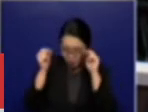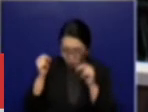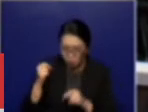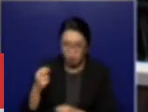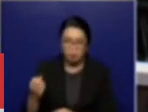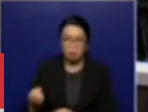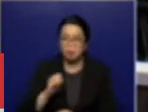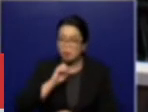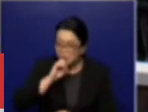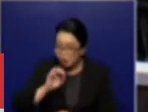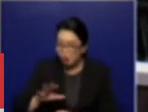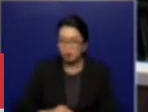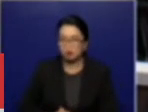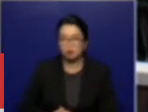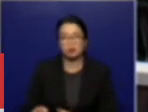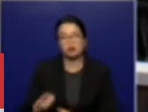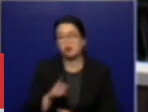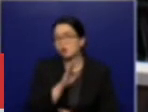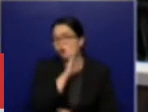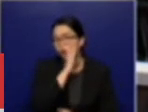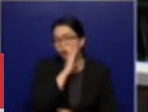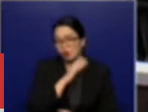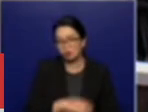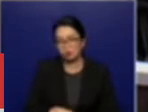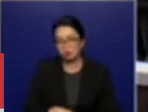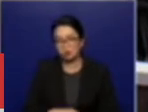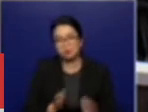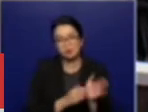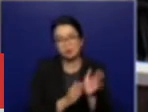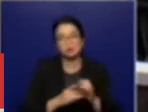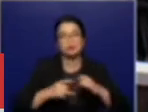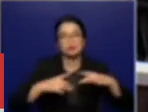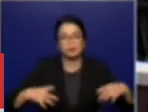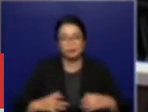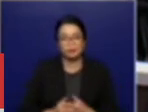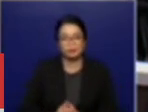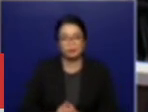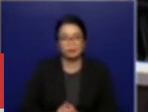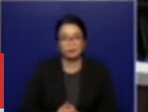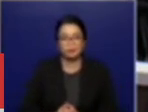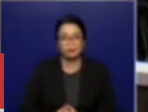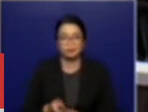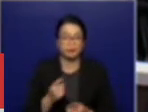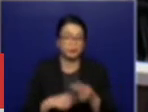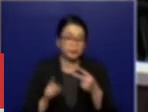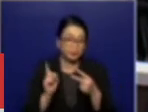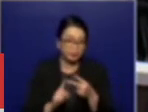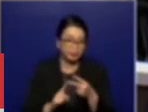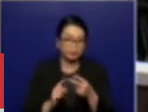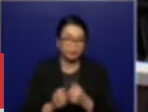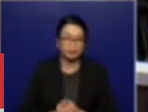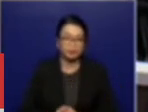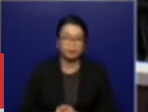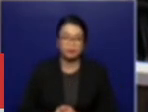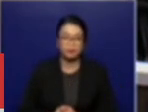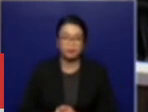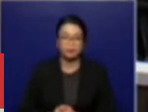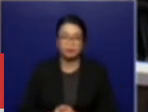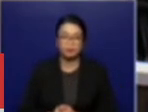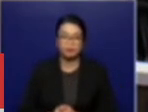เลยครับโกหกทั้งนั้นแล้วอีกเรื่องหนึ่งนะครับก่อนนี้จะเข้าเรื่องผ